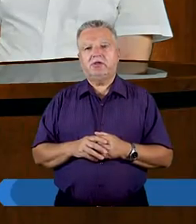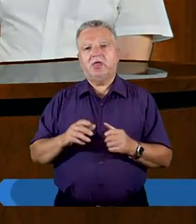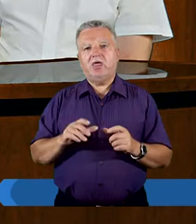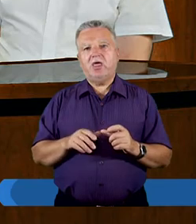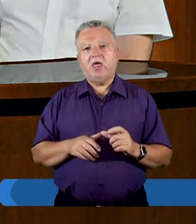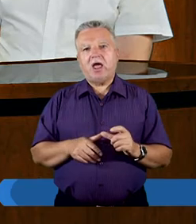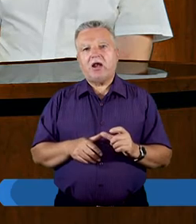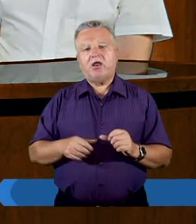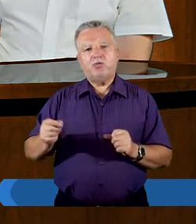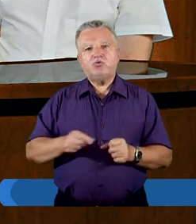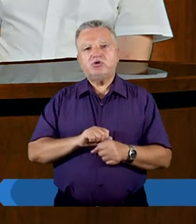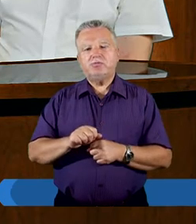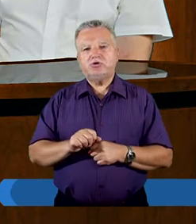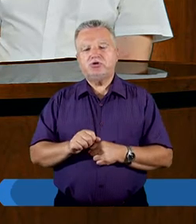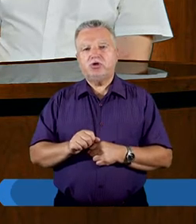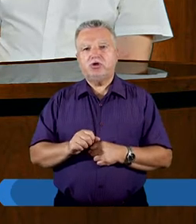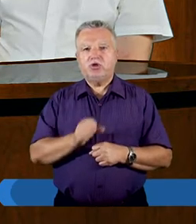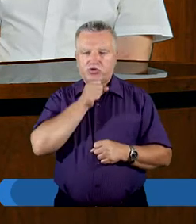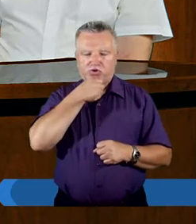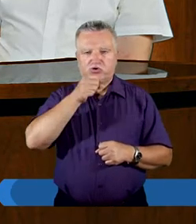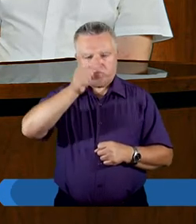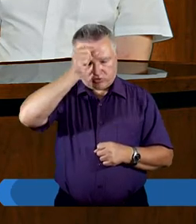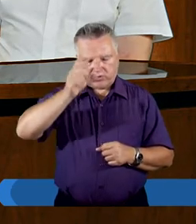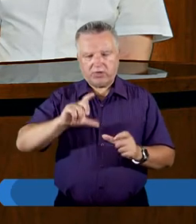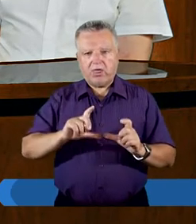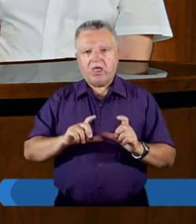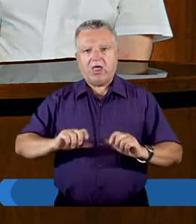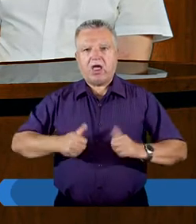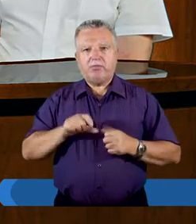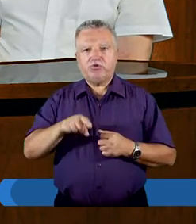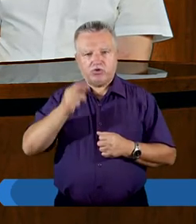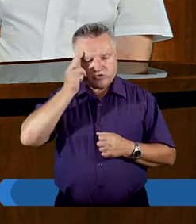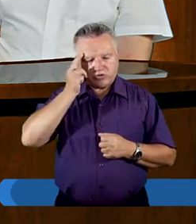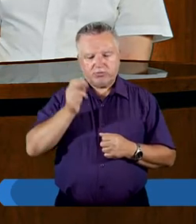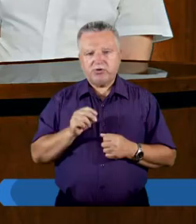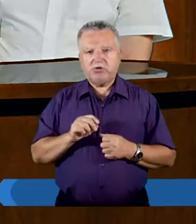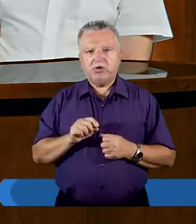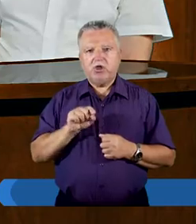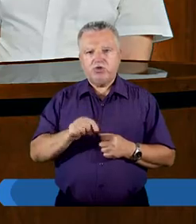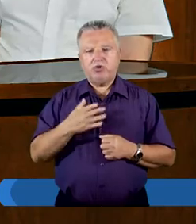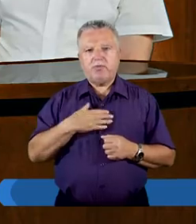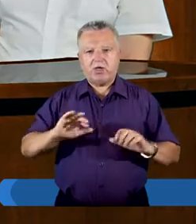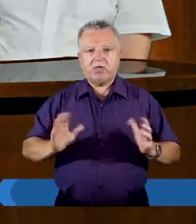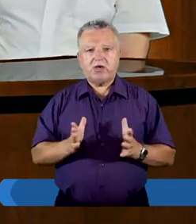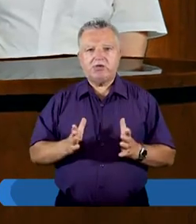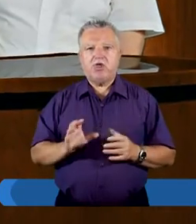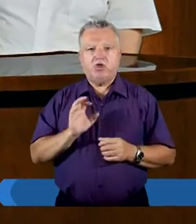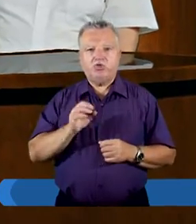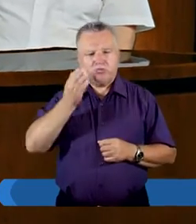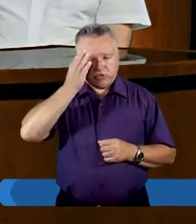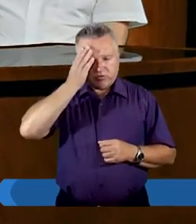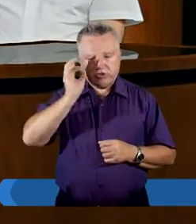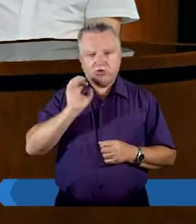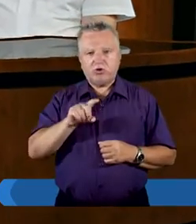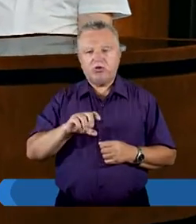Ale trzeba być chyba dojrzałym człowiekiem, żeby tak stwierdzić. Mam pewne granice. Dobrze o tym wiedzieć. Po